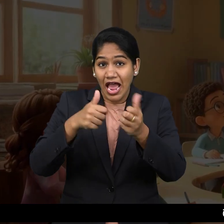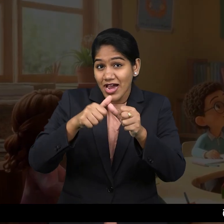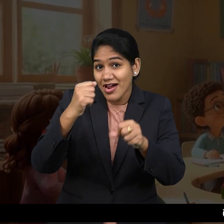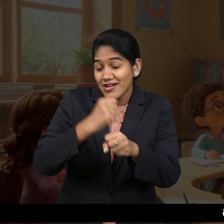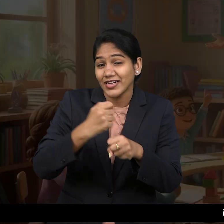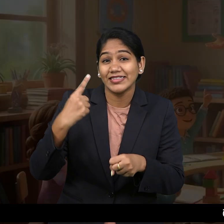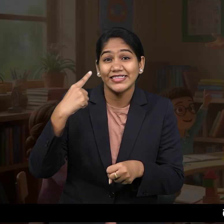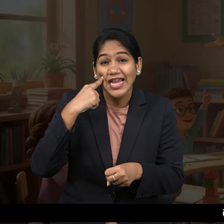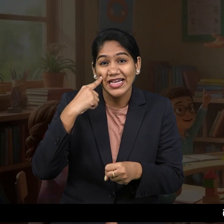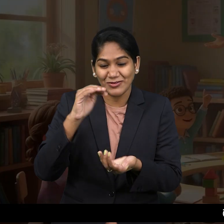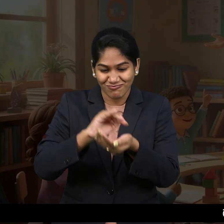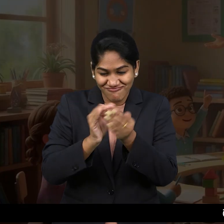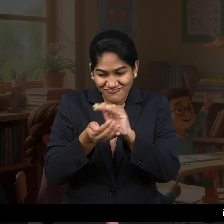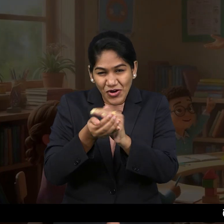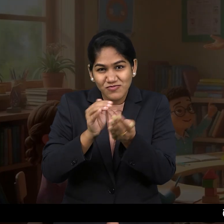రాగి ముద్దలు,